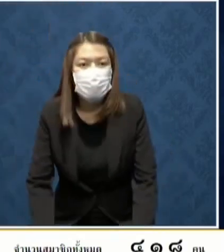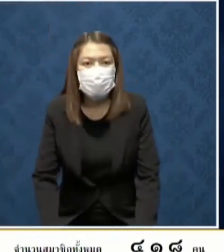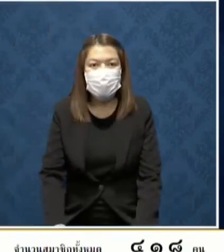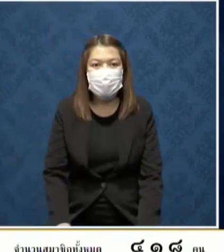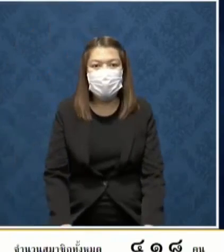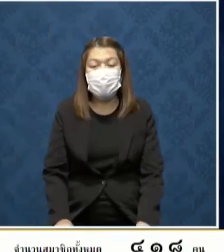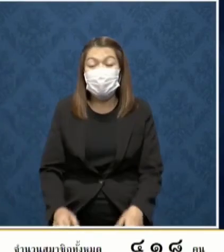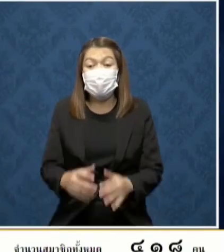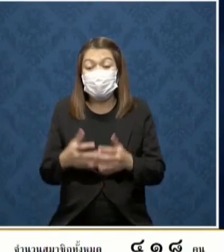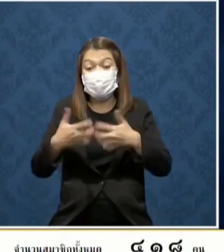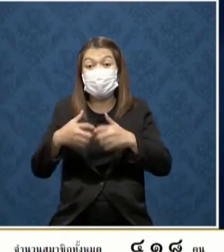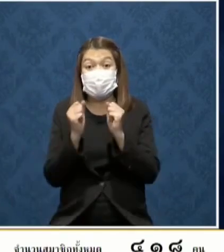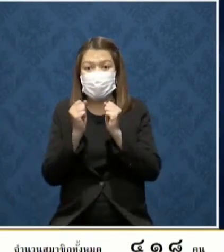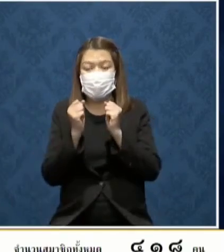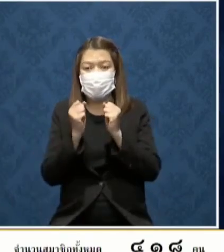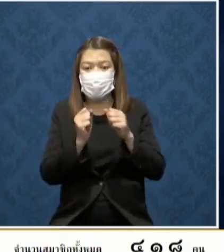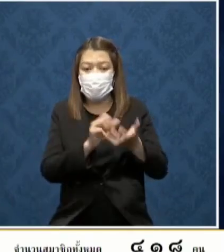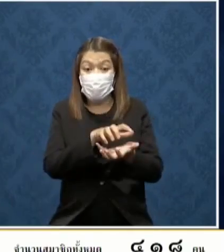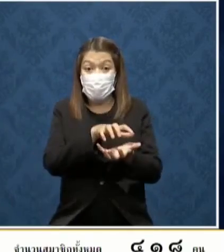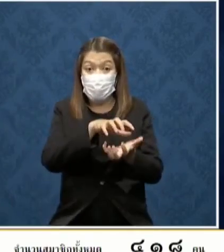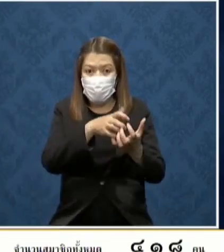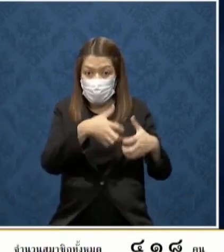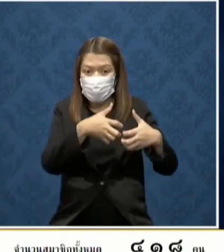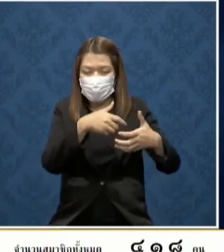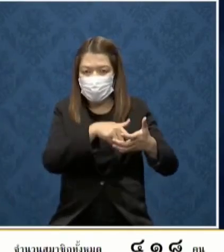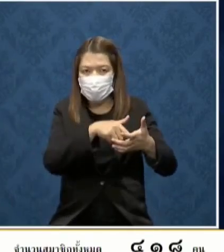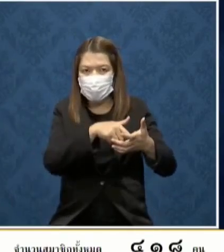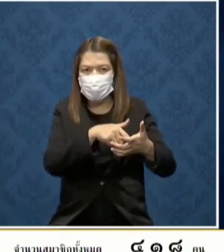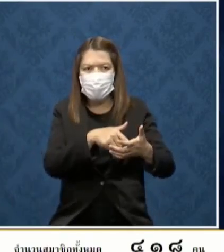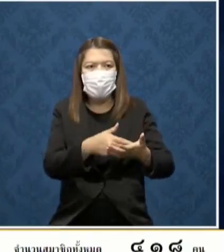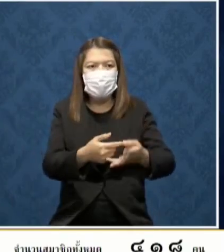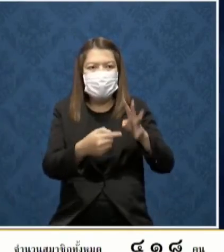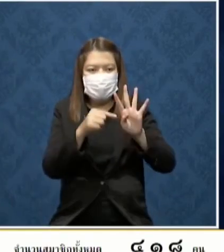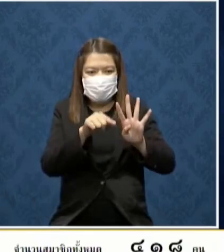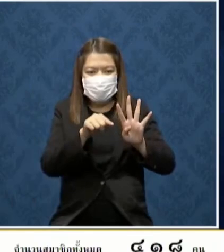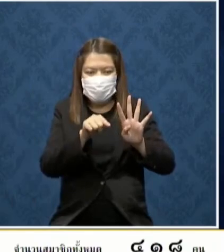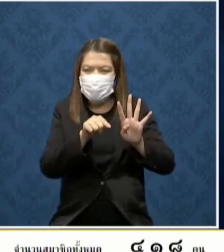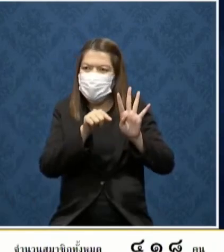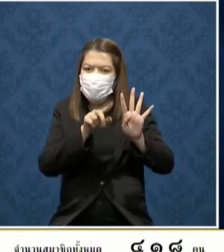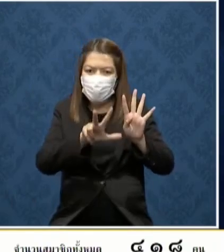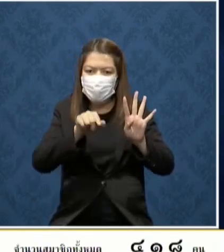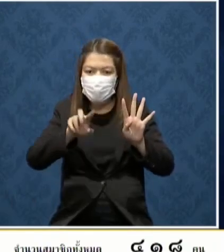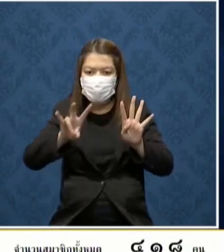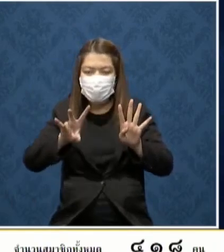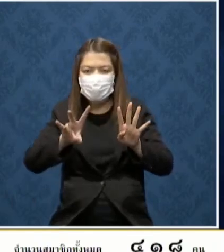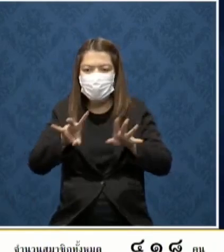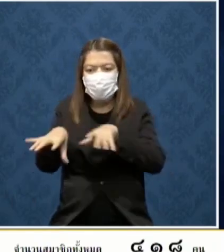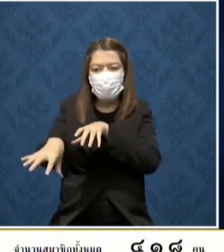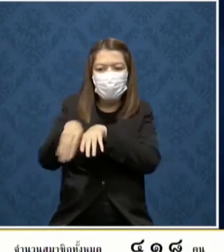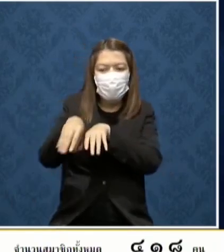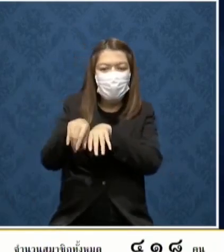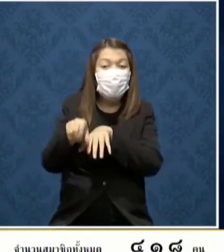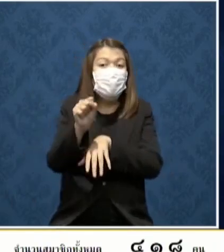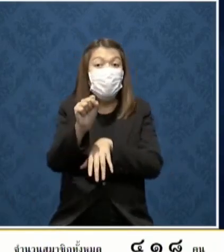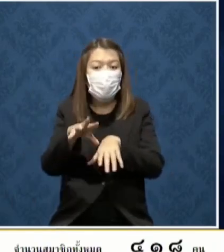เครื่ทำควเย็น โมอเตอ์น้จใช้การจถข้อ 4.3.7 ครับ คือมอเตอสูบน้ำสำรอง